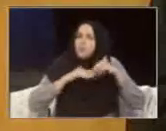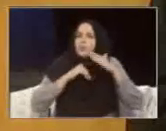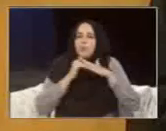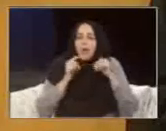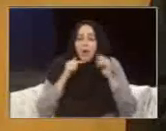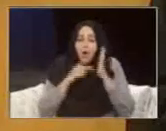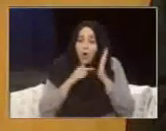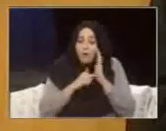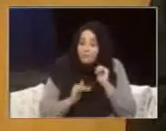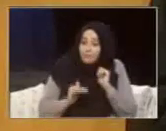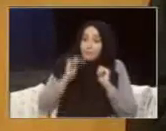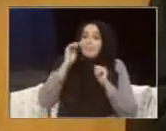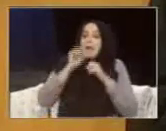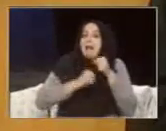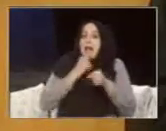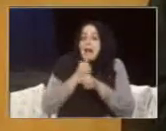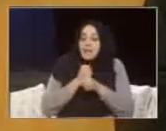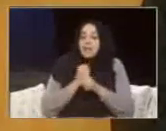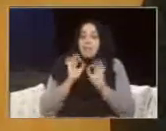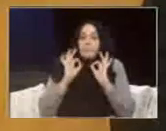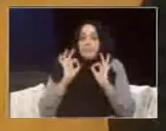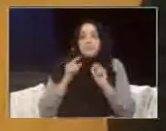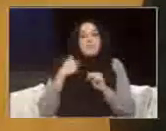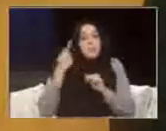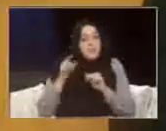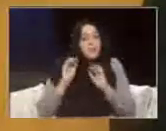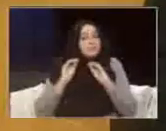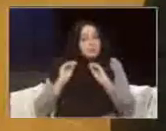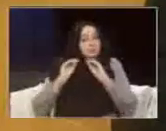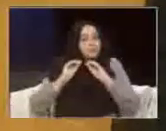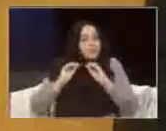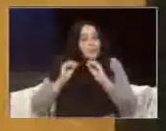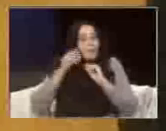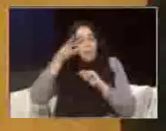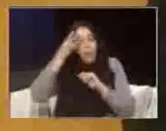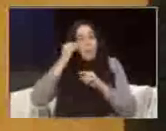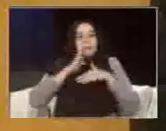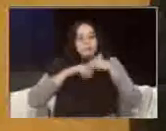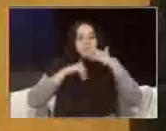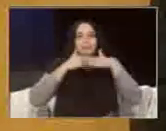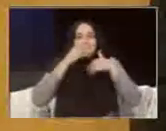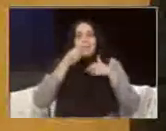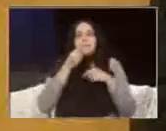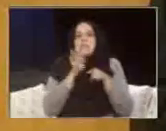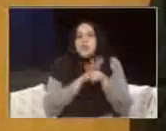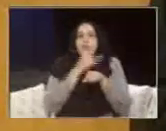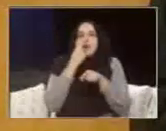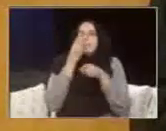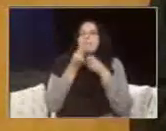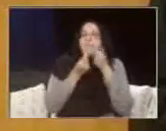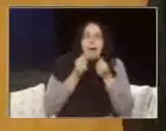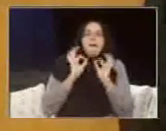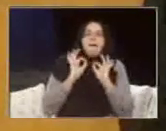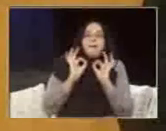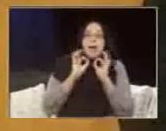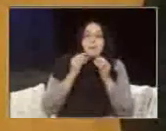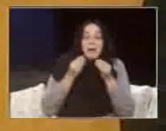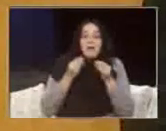عندما يبلغ سنا معينة فإنه سوف يتدرج في فهم هذه المعاني، وأكيد تترك له في